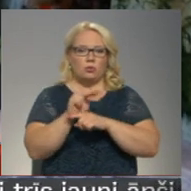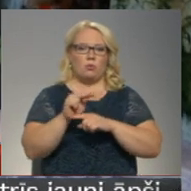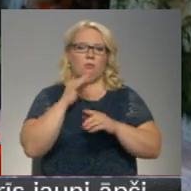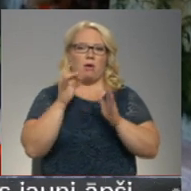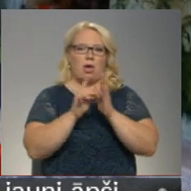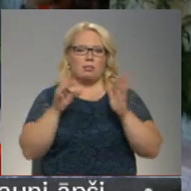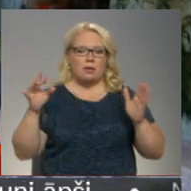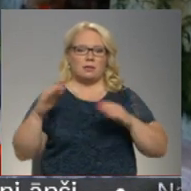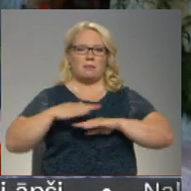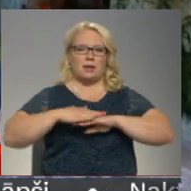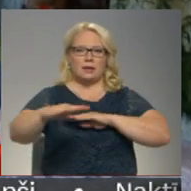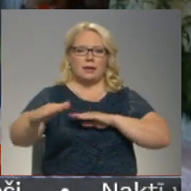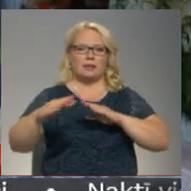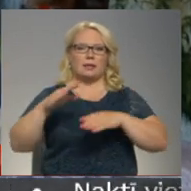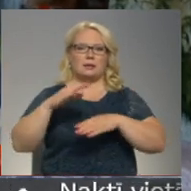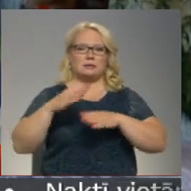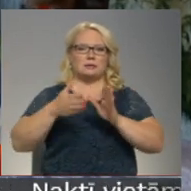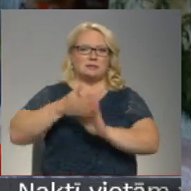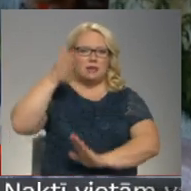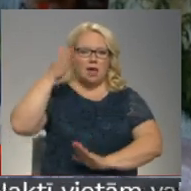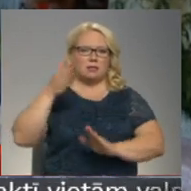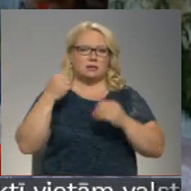grīdas, sienas jānostiprina,